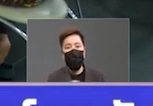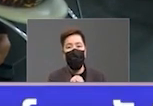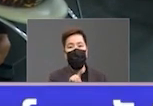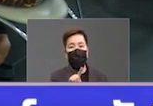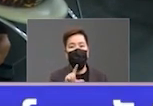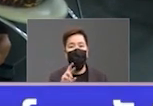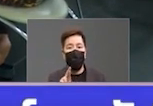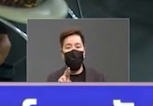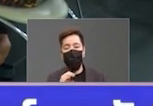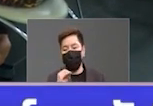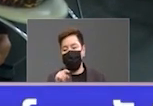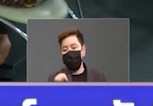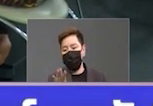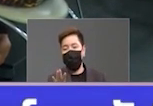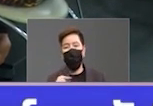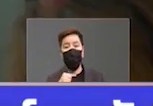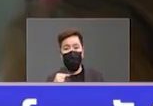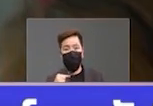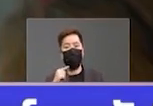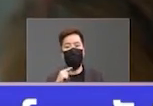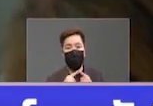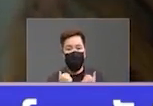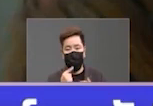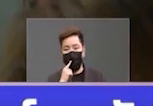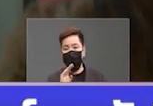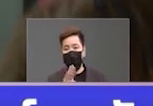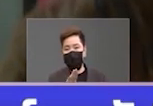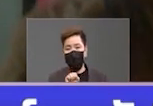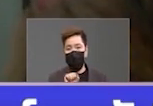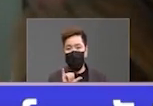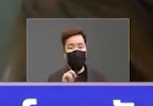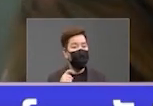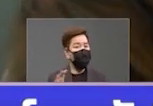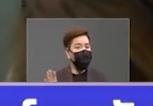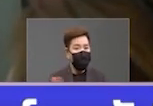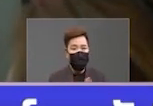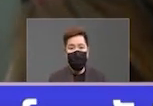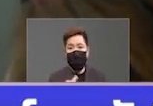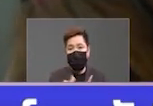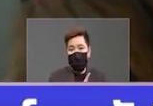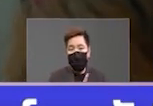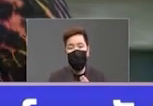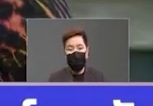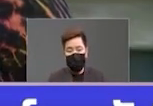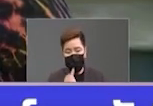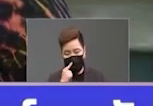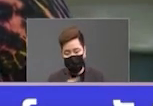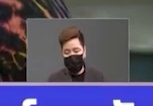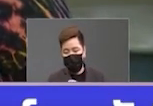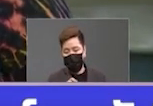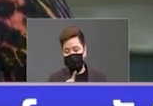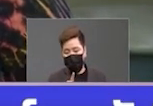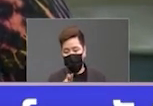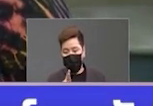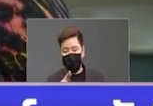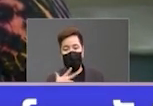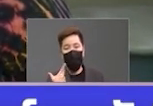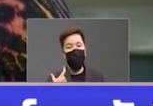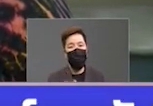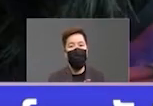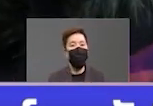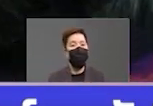3 ล้านบาทนะครับแต่ถ้าเกิดเป็นการกู้โดยทั่วๆไปที่จะมีหลักทรัพย์ร่วมค้ำประกันด้วยนะครับจะกู้ได้สูงสุดก็คือไ